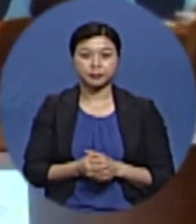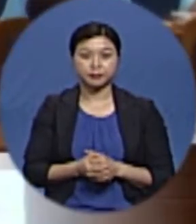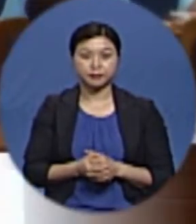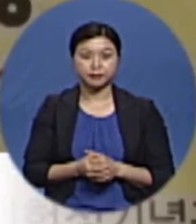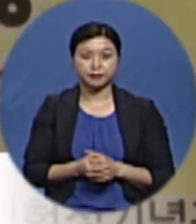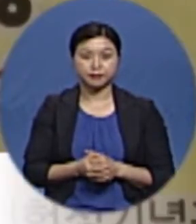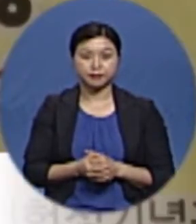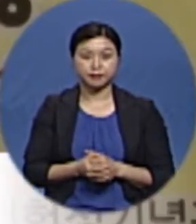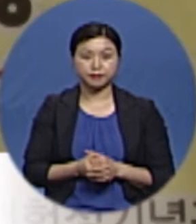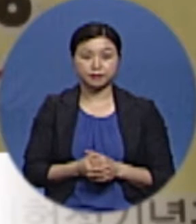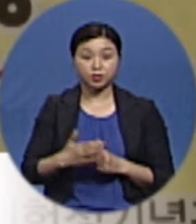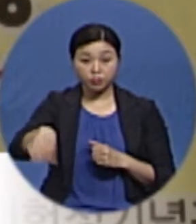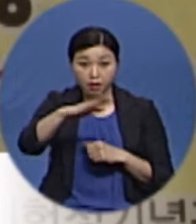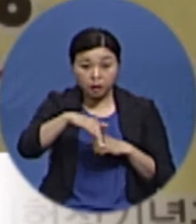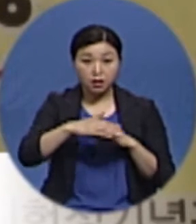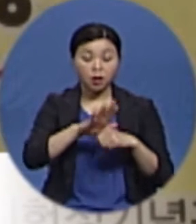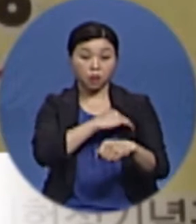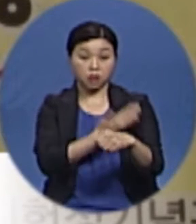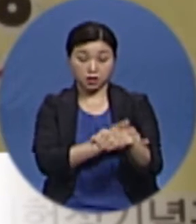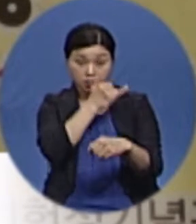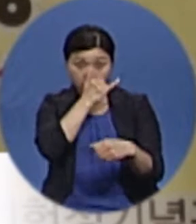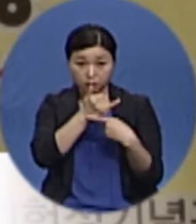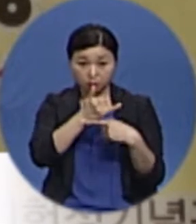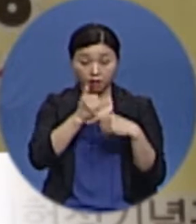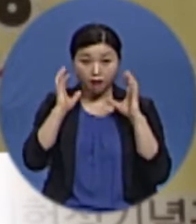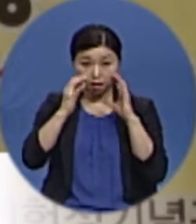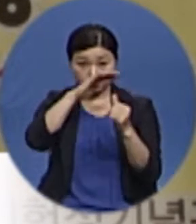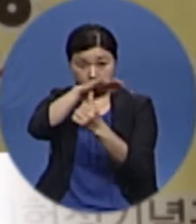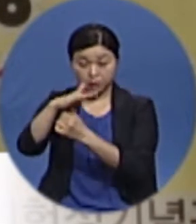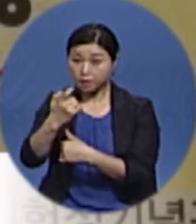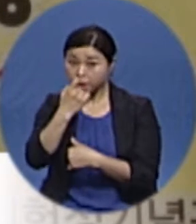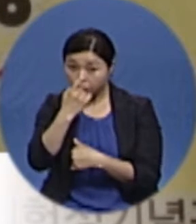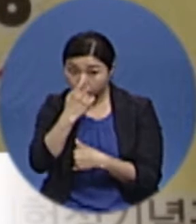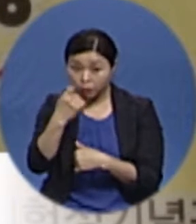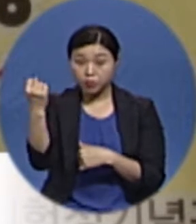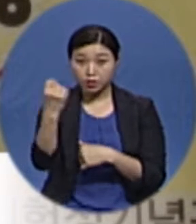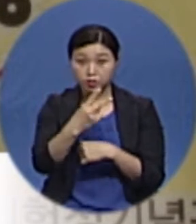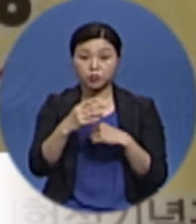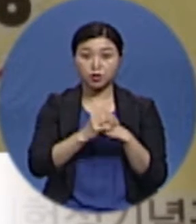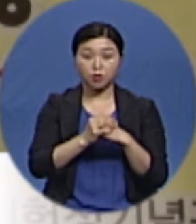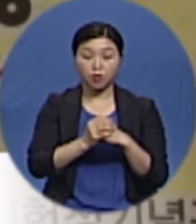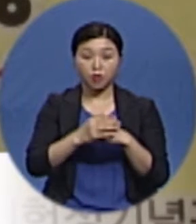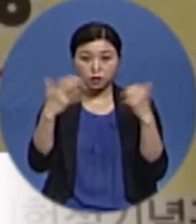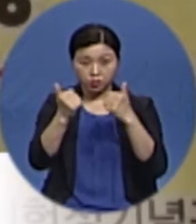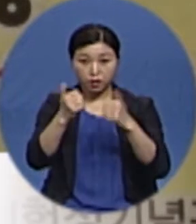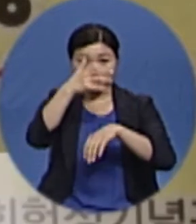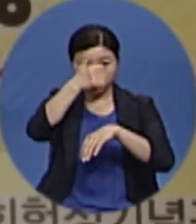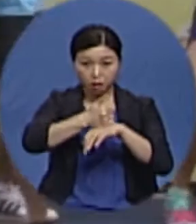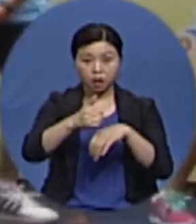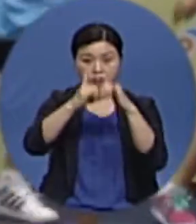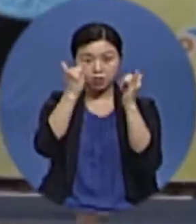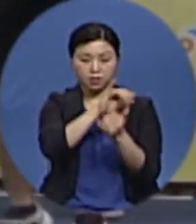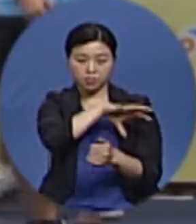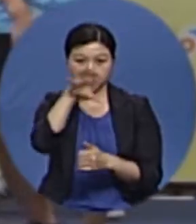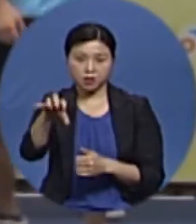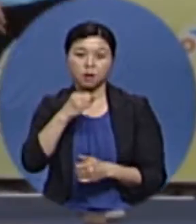우리한테 이런 권리가 있다는 걸 아이들이 배우고 모든 결과가 사회에서도 나타날 수 있도록 간절히 바랍니다. 네.